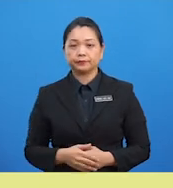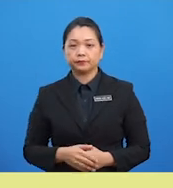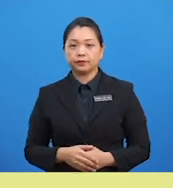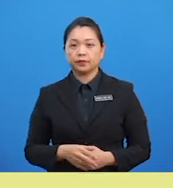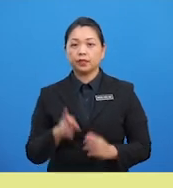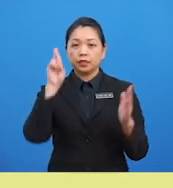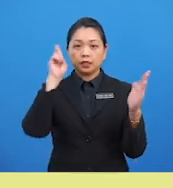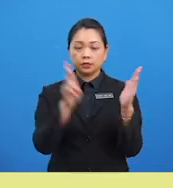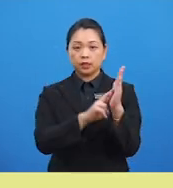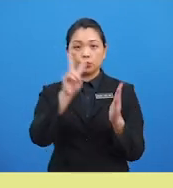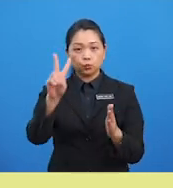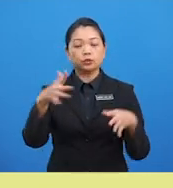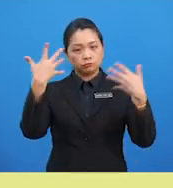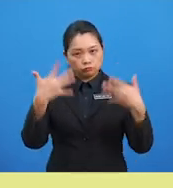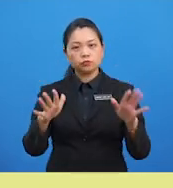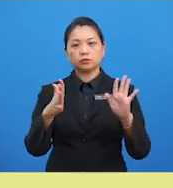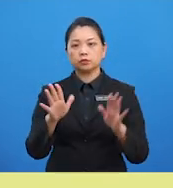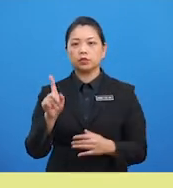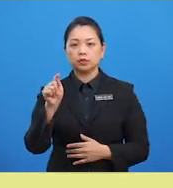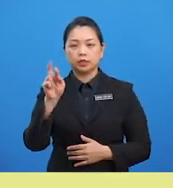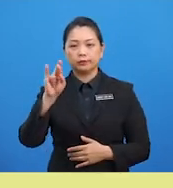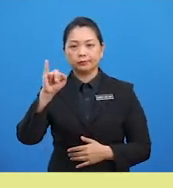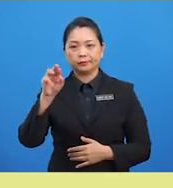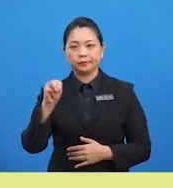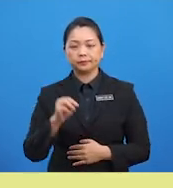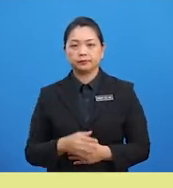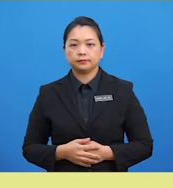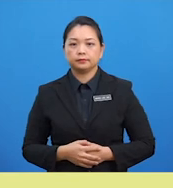Rajah 2 selepas trim.